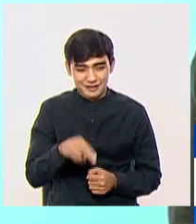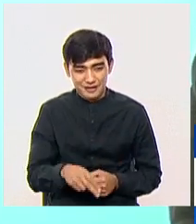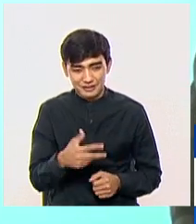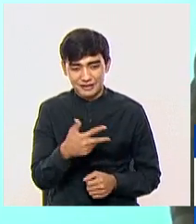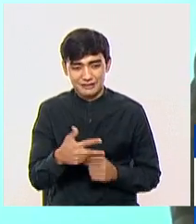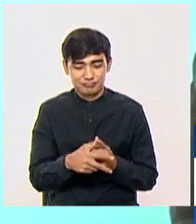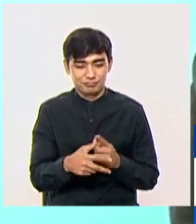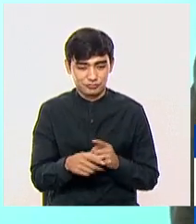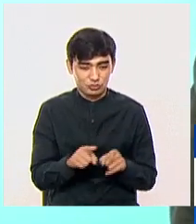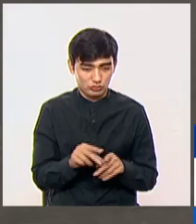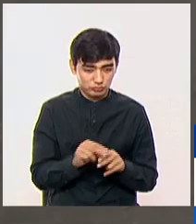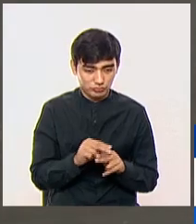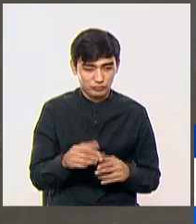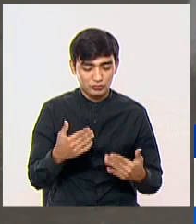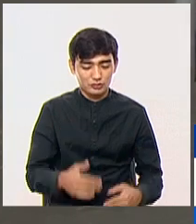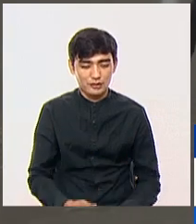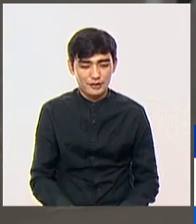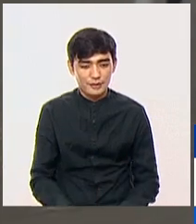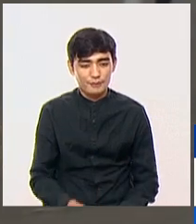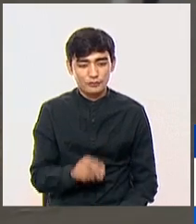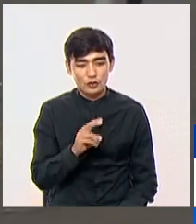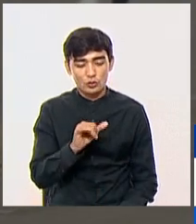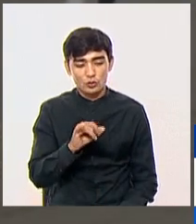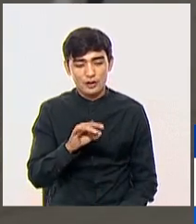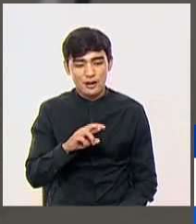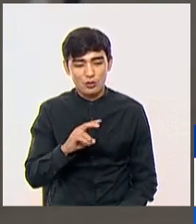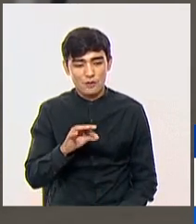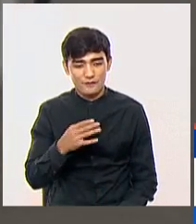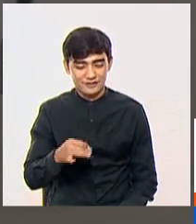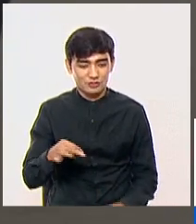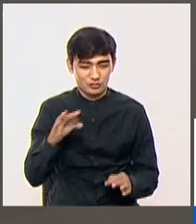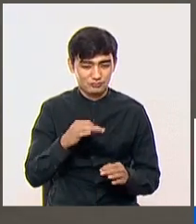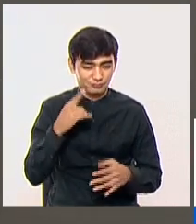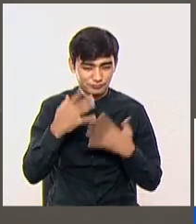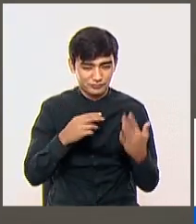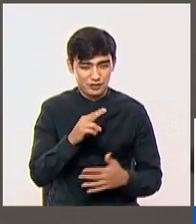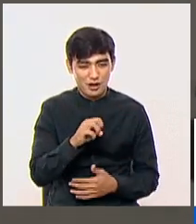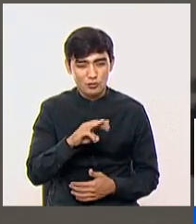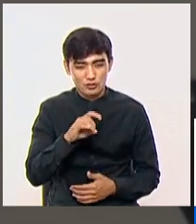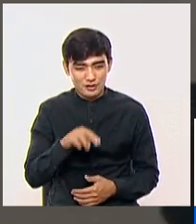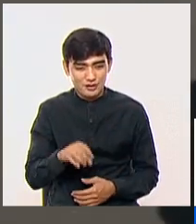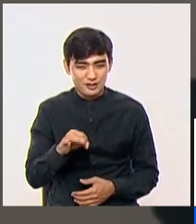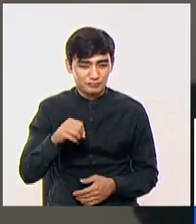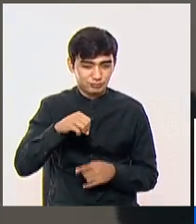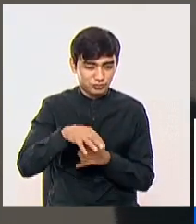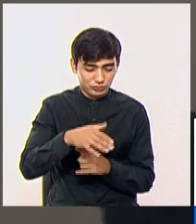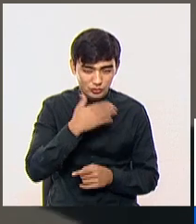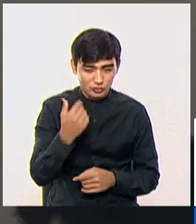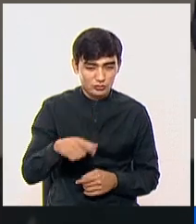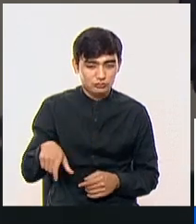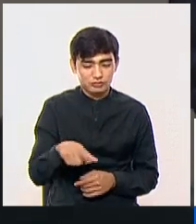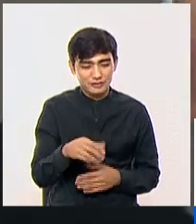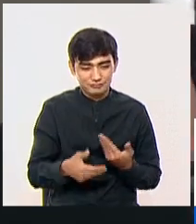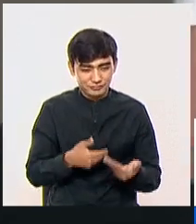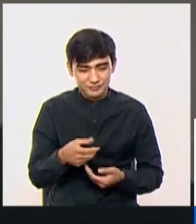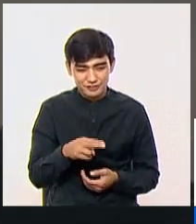3-м этаже располагается, его тоже сделали. В поселке Курьяновский в принципе коммунальная разруха. По всей округе нет ни одного фонаря, нет тротуаров, дети идут в